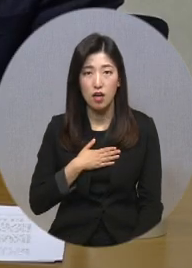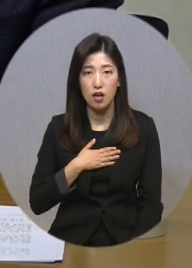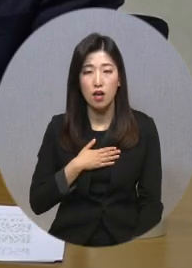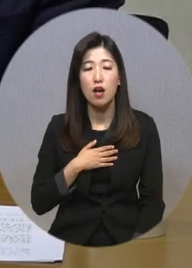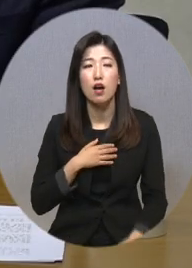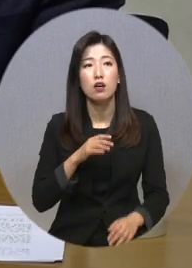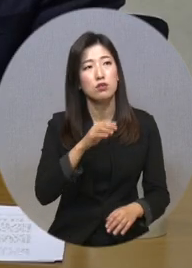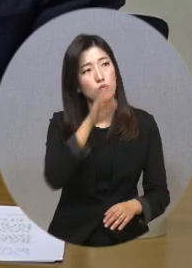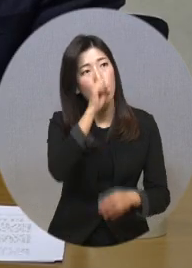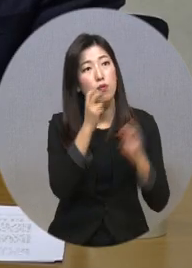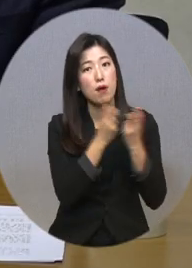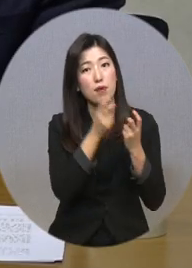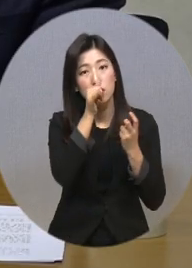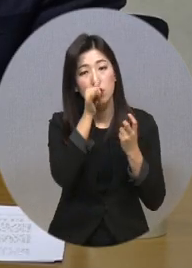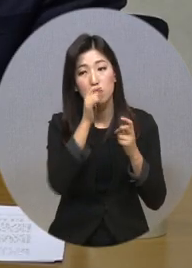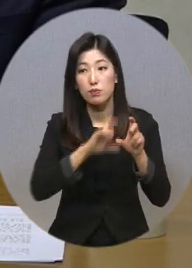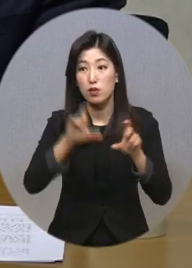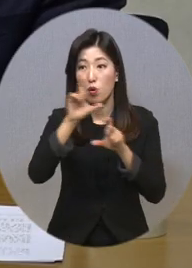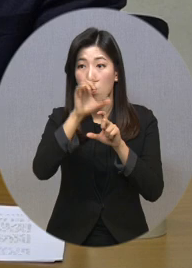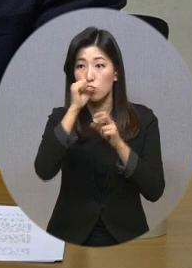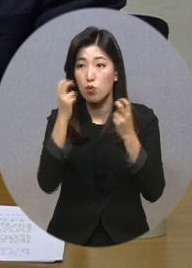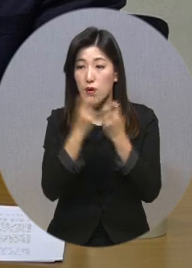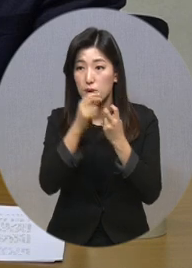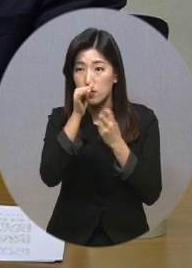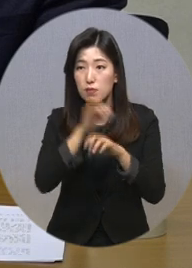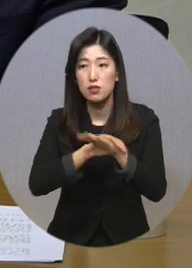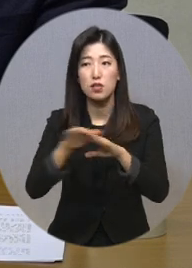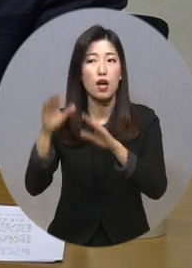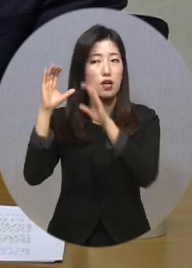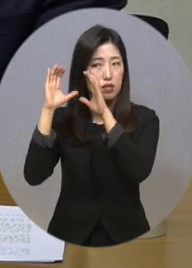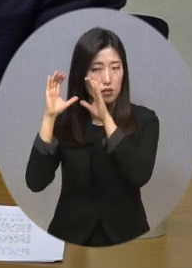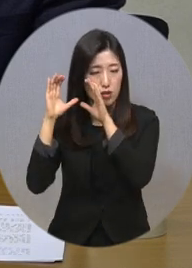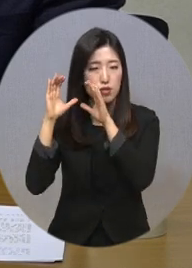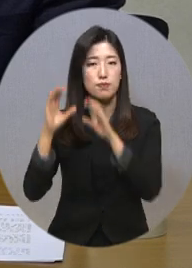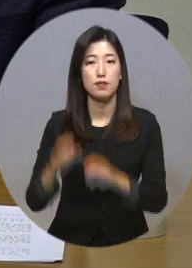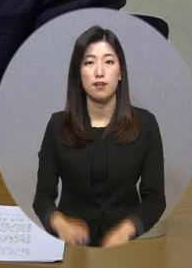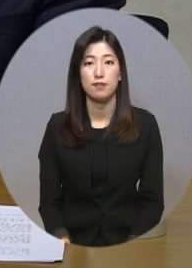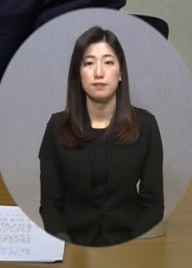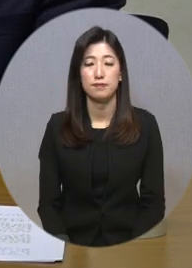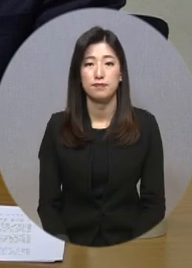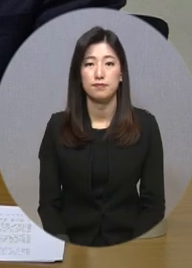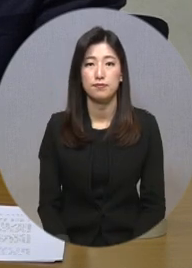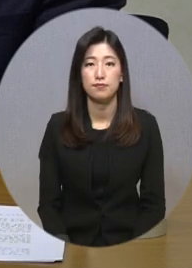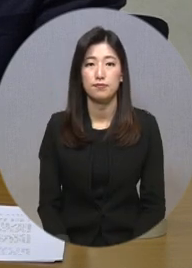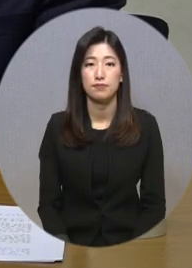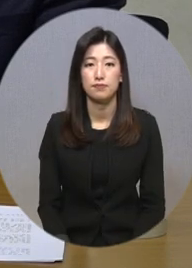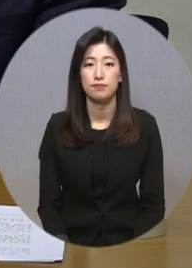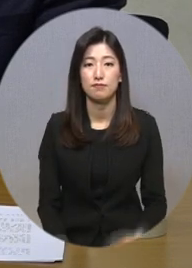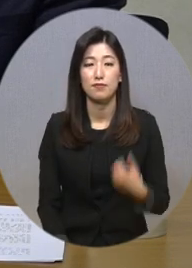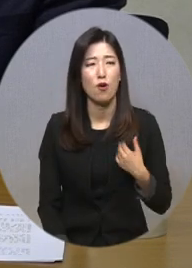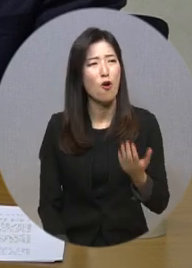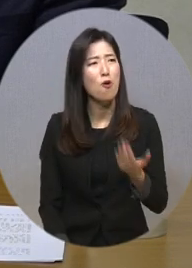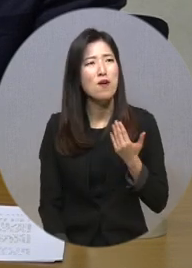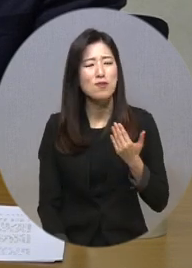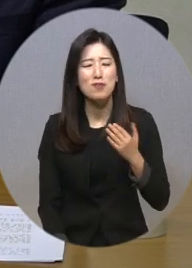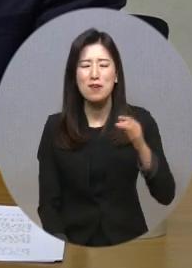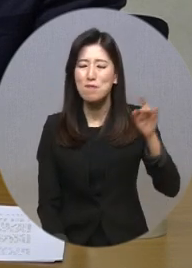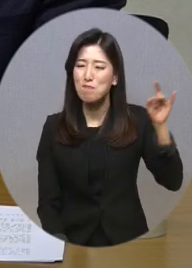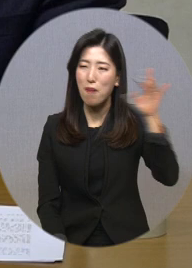위해서라도 길을 세우고 들 것입니다. 제가 얼마 전에 기가 막힌 얘기를